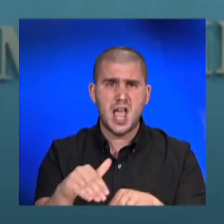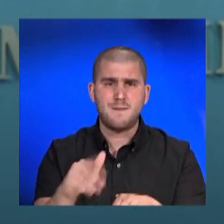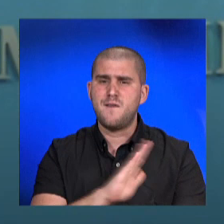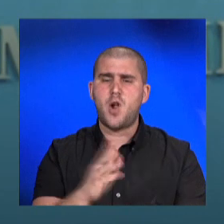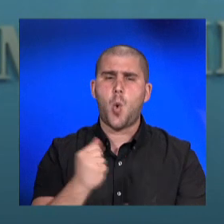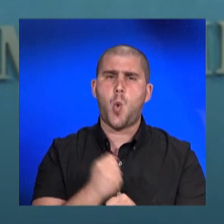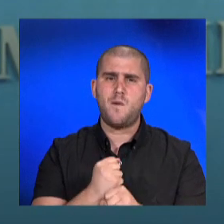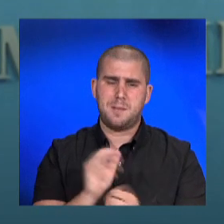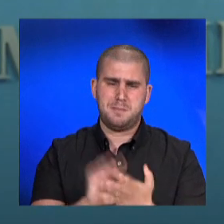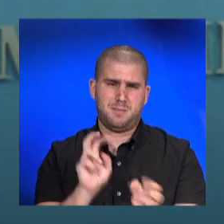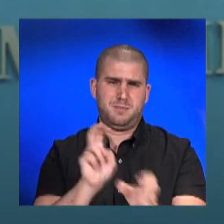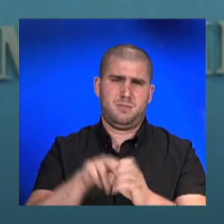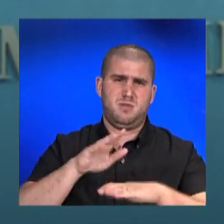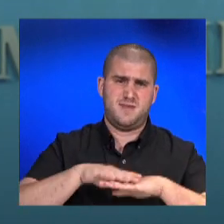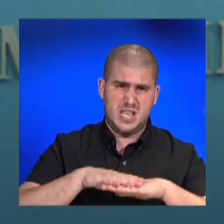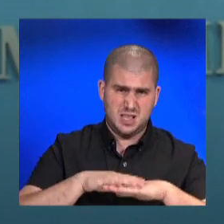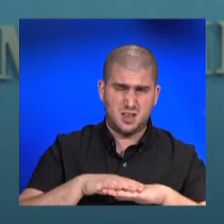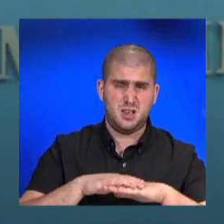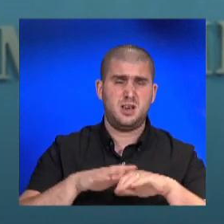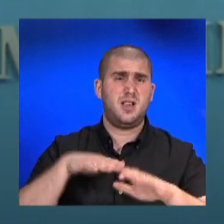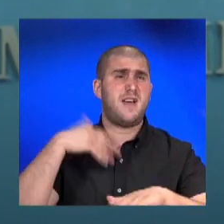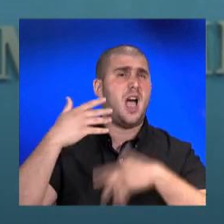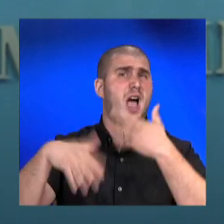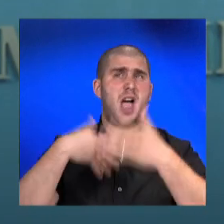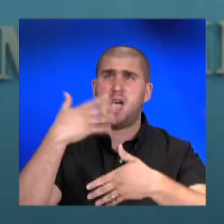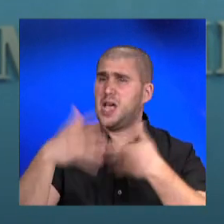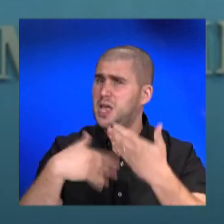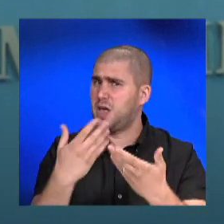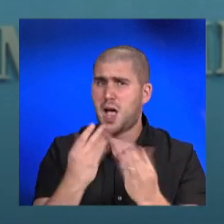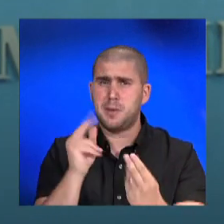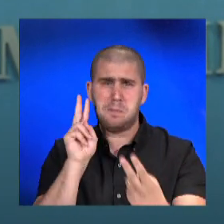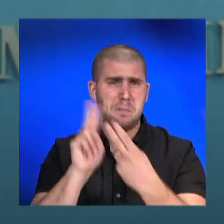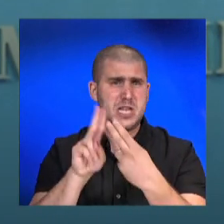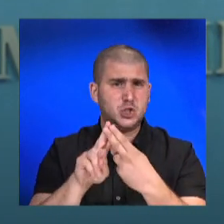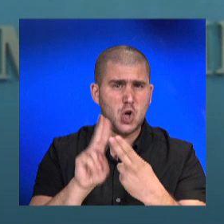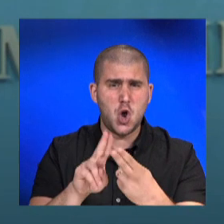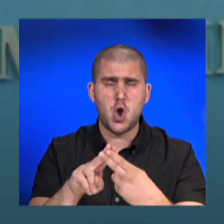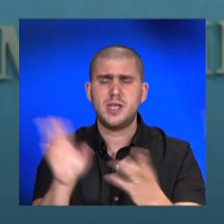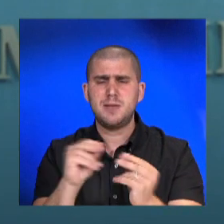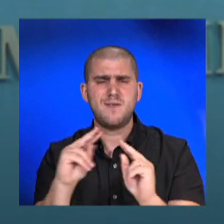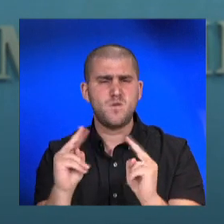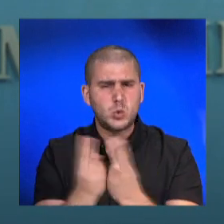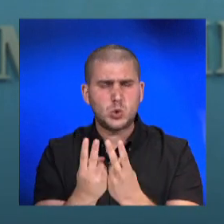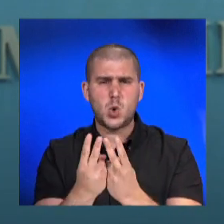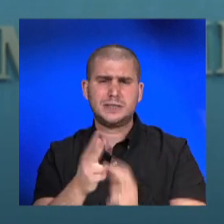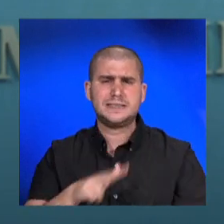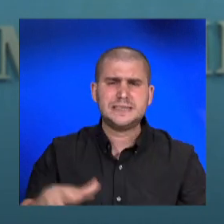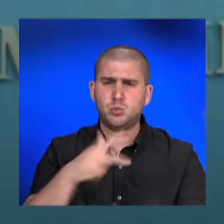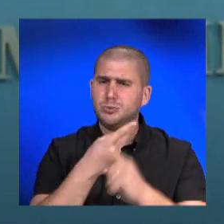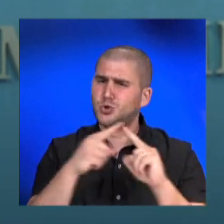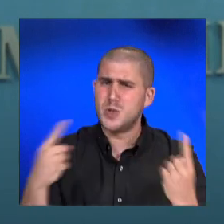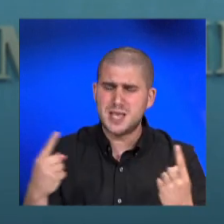לתפקיד, ואחרי הרבה פגישות עם קבוצות וציבורים